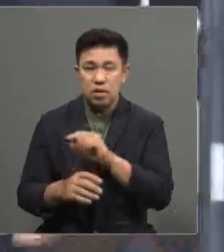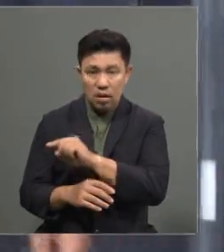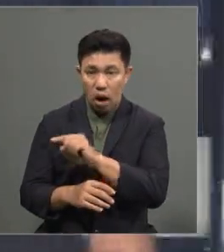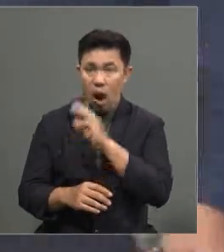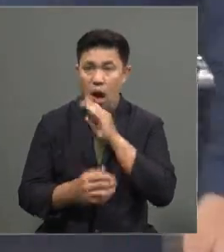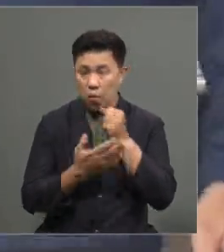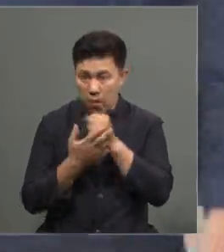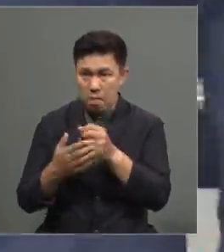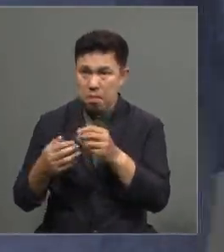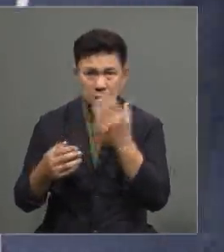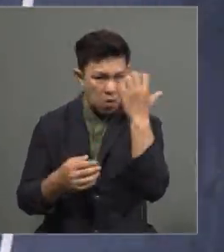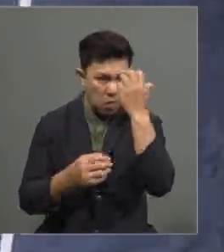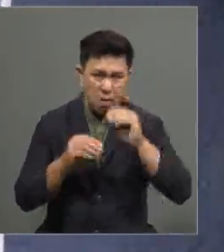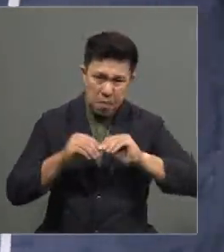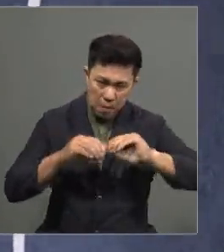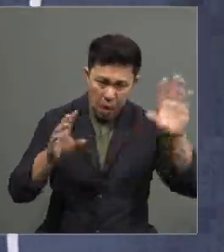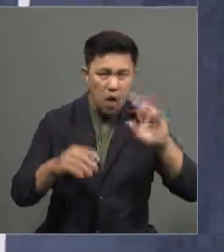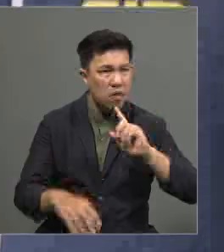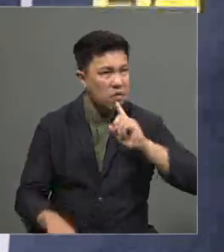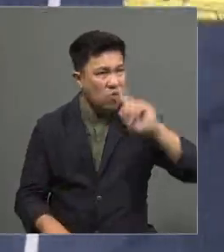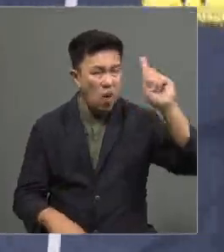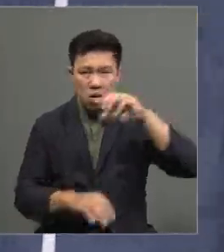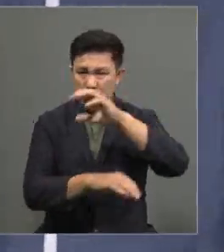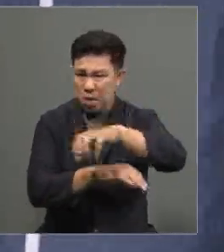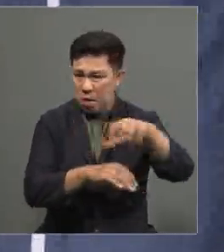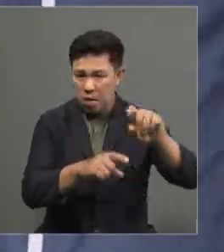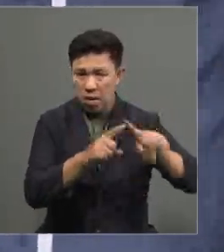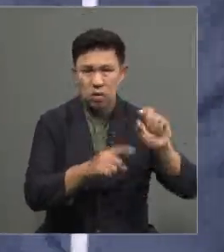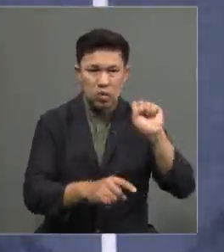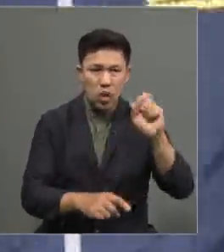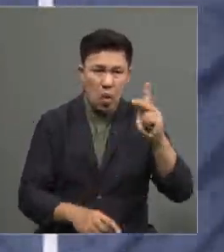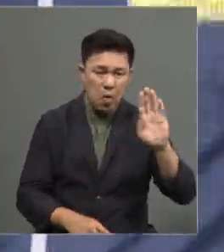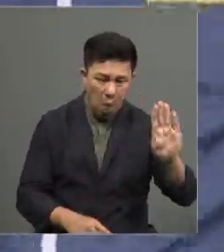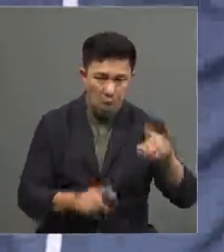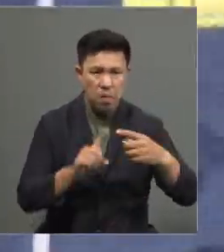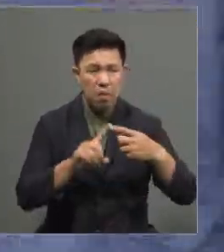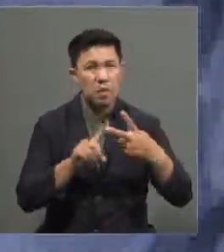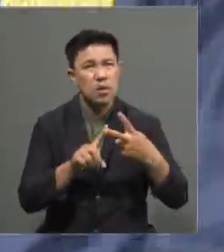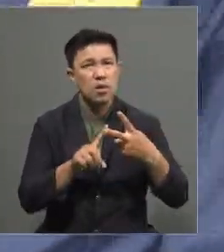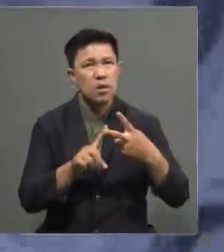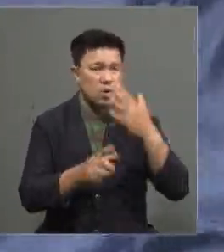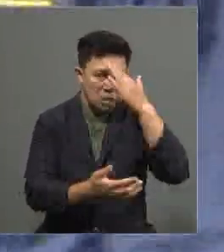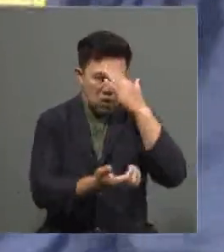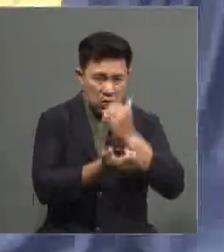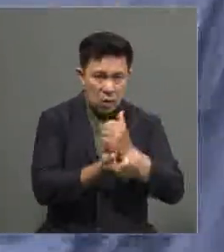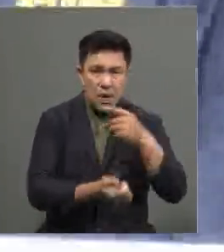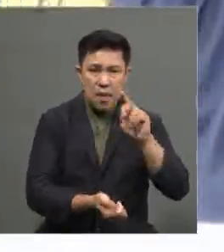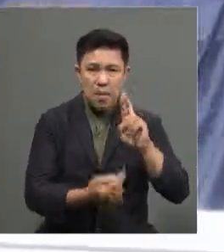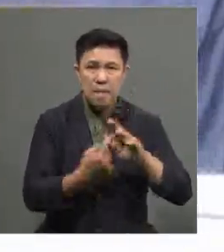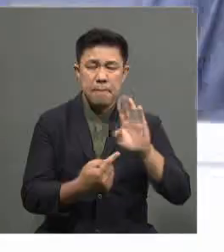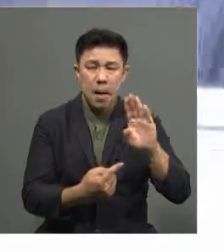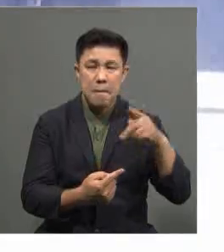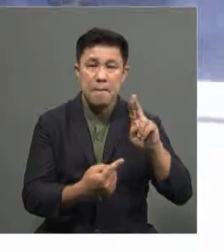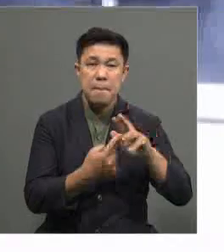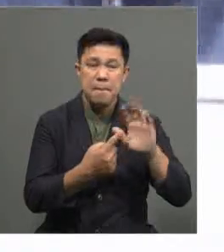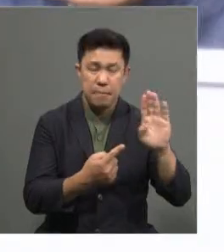ำจะพาไปออกสื่อต่างๆจะพาไปร้องเรียนหน่วยงานต่างๆทั้งสคบแล้วก็ทางตำรวจปราบปรามคดีผู้บริโภคด้ว